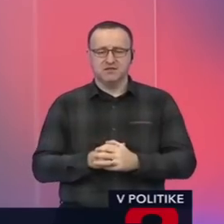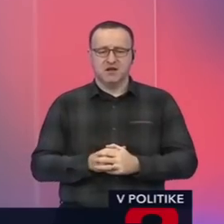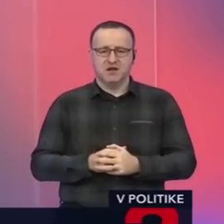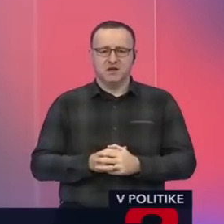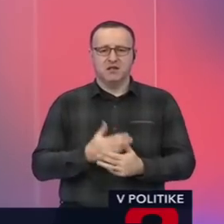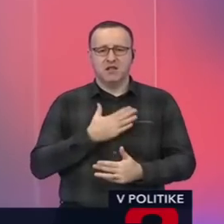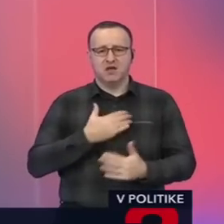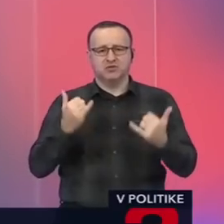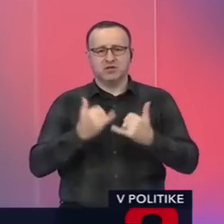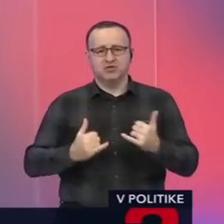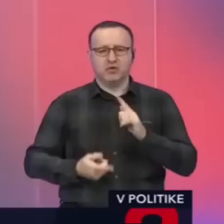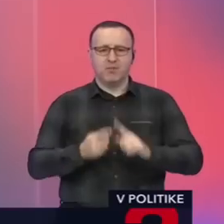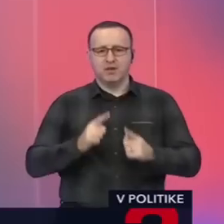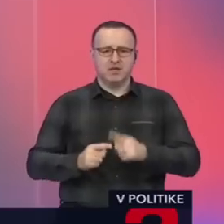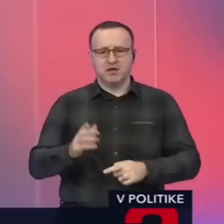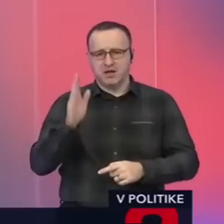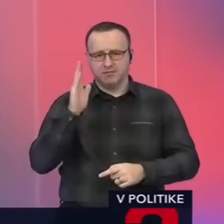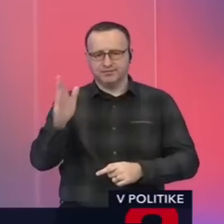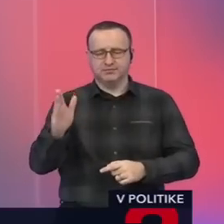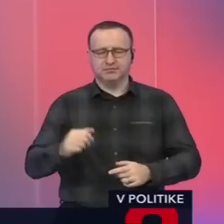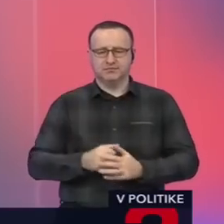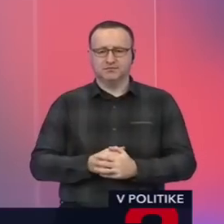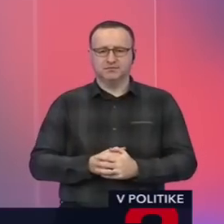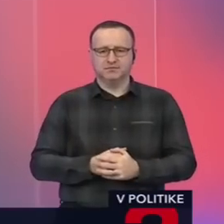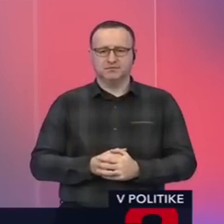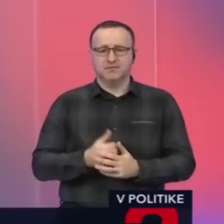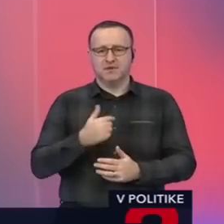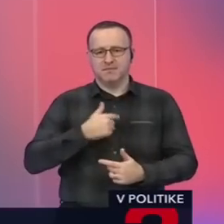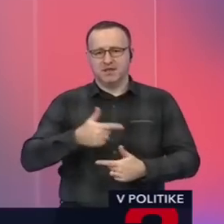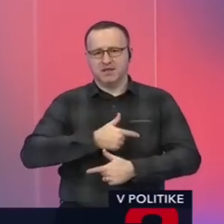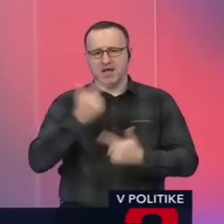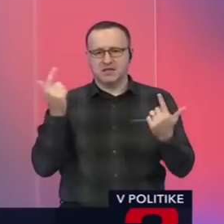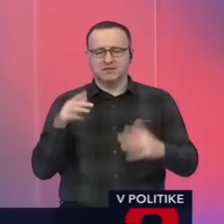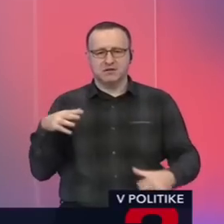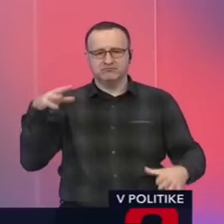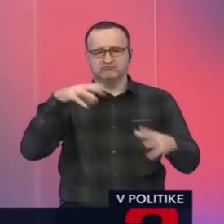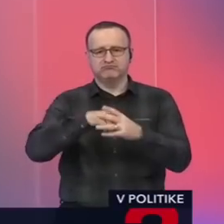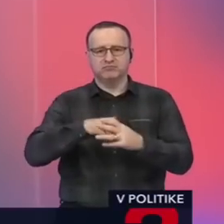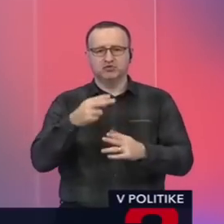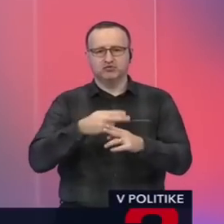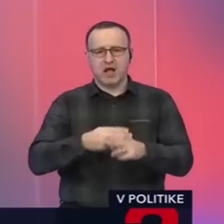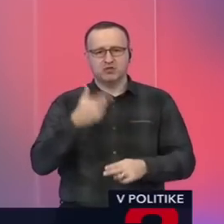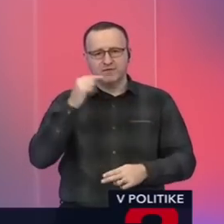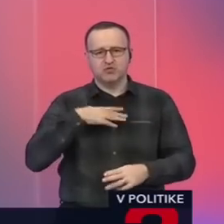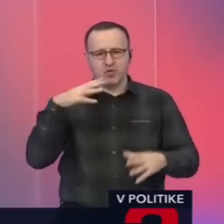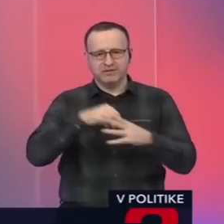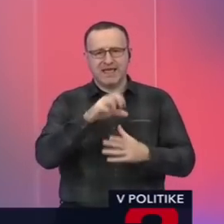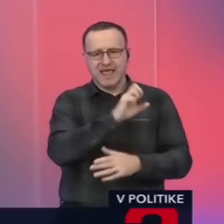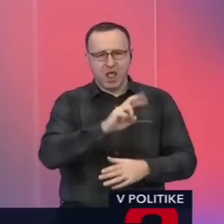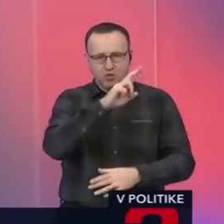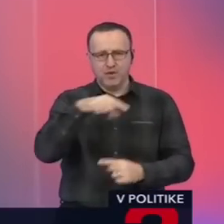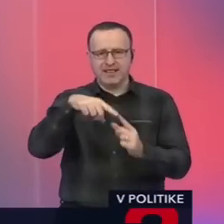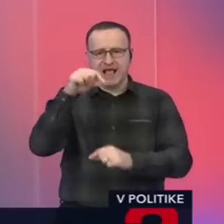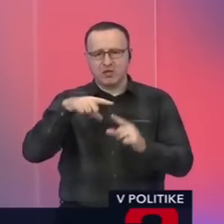zadefinovali našu zahraničnú politickú orientáciu, sme jasno integrovanou krajinou v týchto štruktúrach a jednoducho v